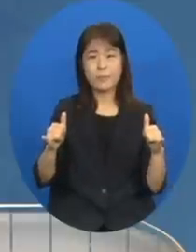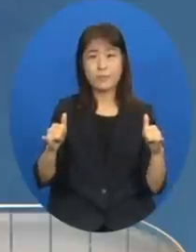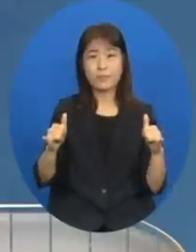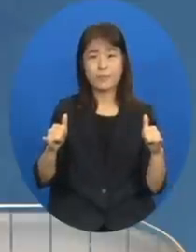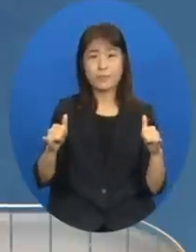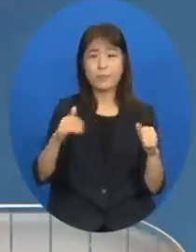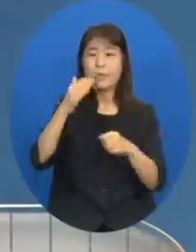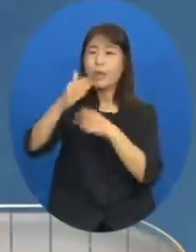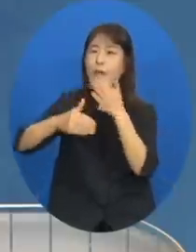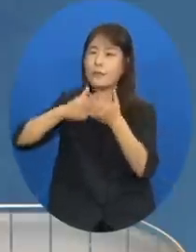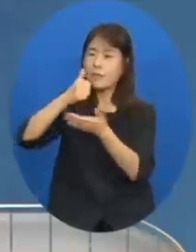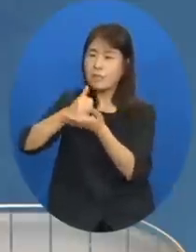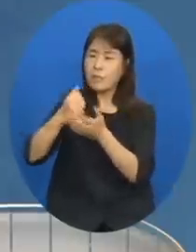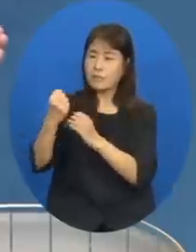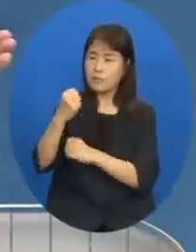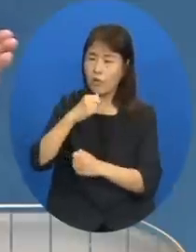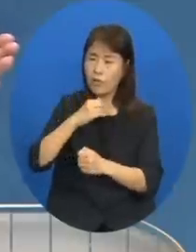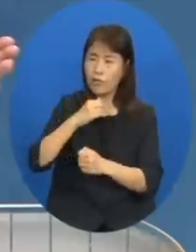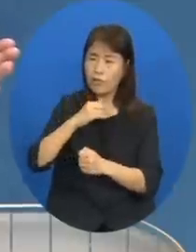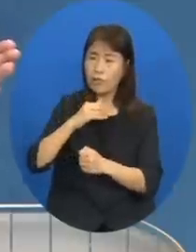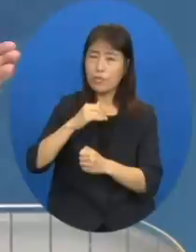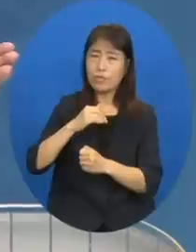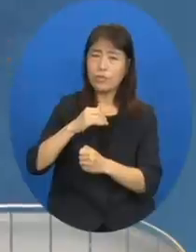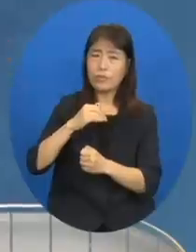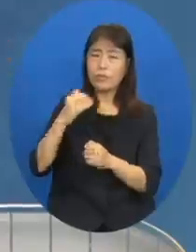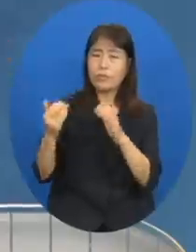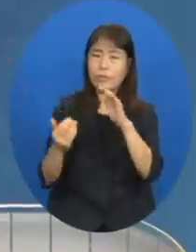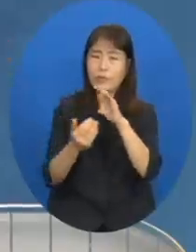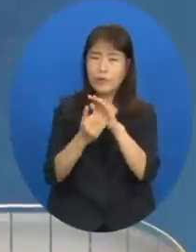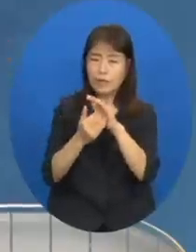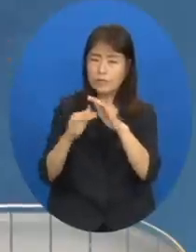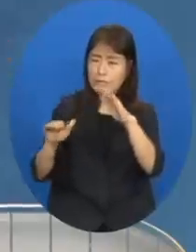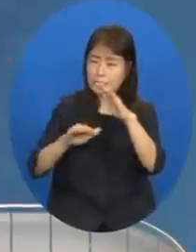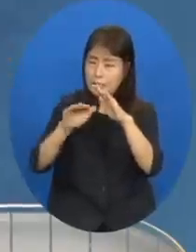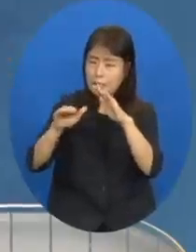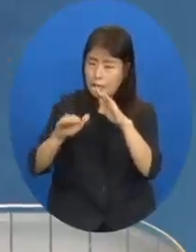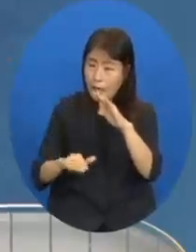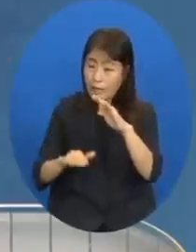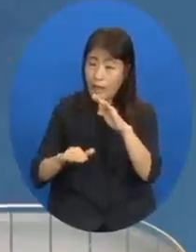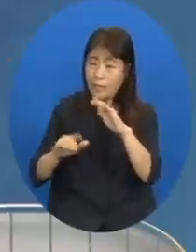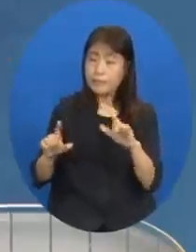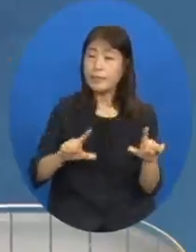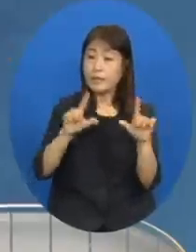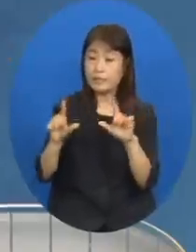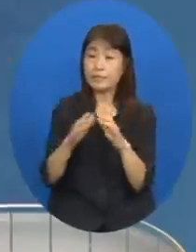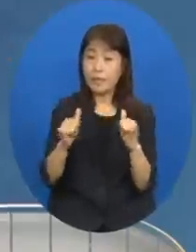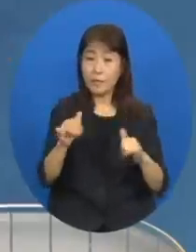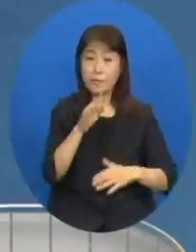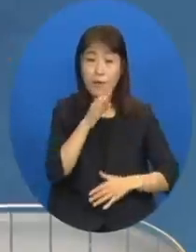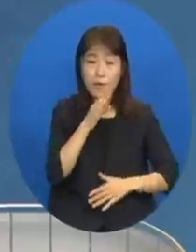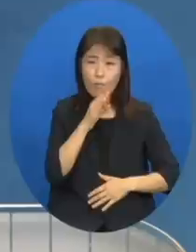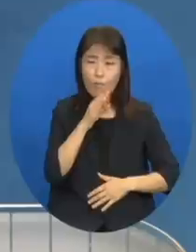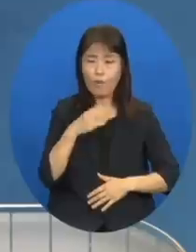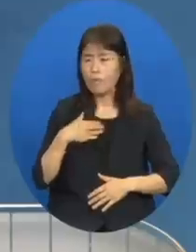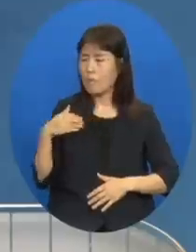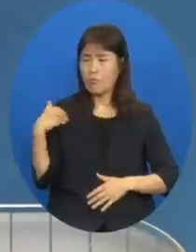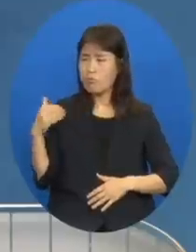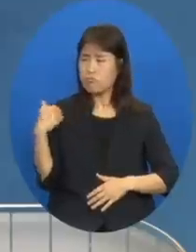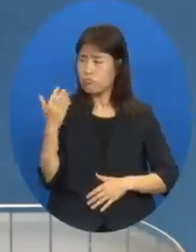전능하신 그늘 아래 있는 것이고 믿을 수 없어 아 난 모르겠어